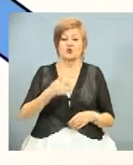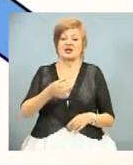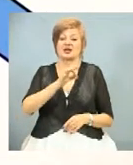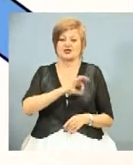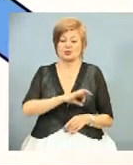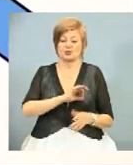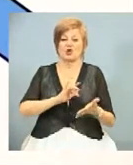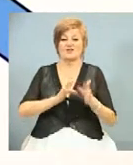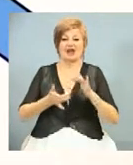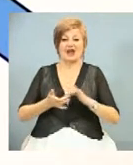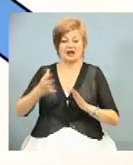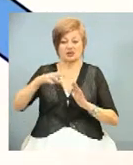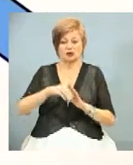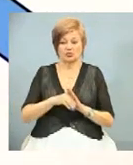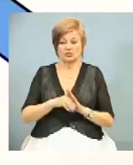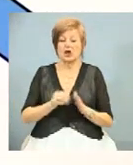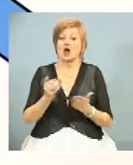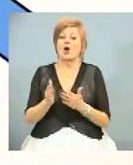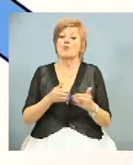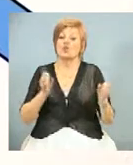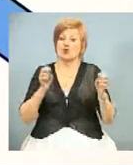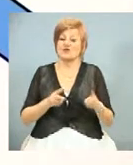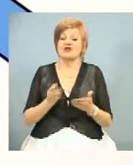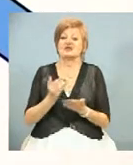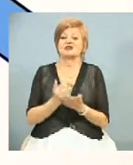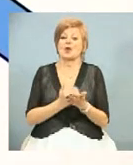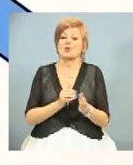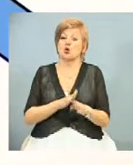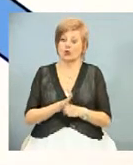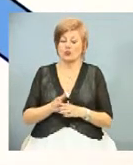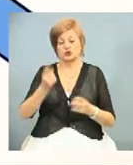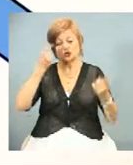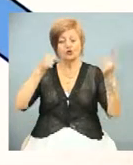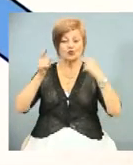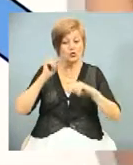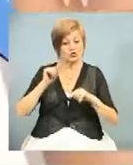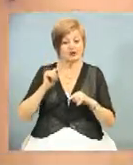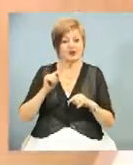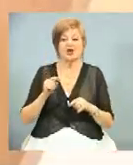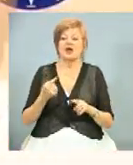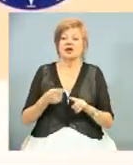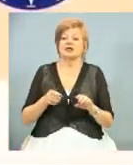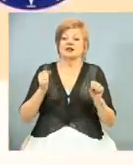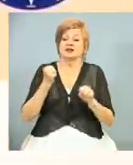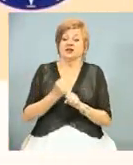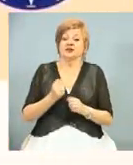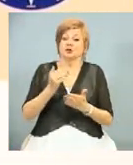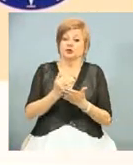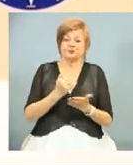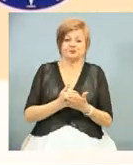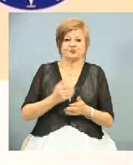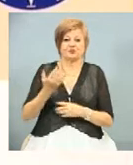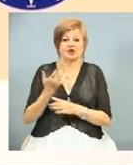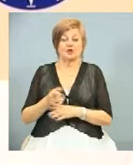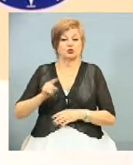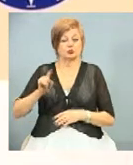використовуємо в електронних носіях. Професія програміста є не лише технічною, а й творчою. Адже до створених програм висуваються суворі вимоги.